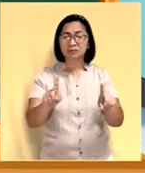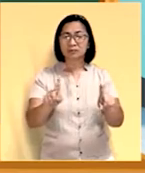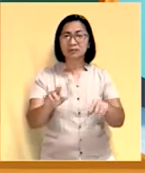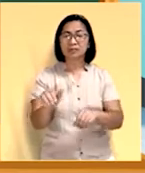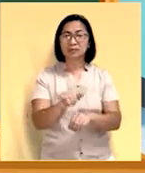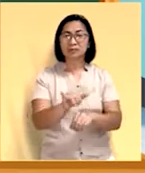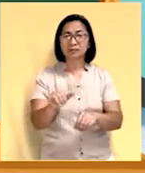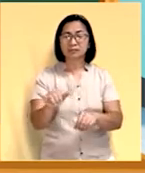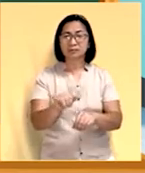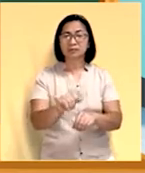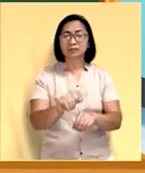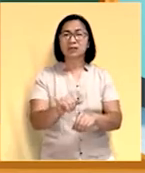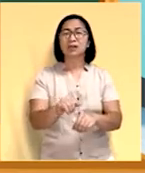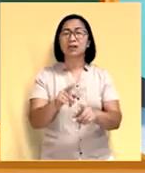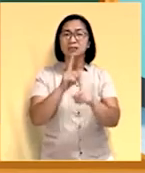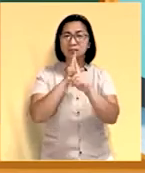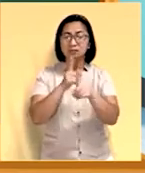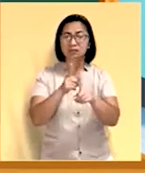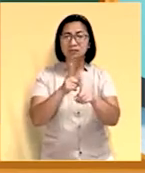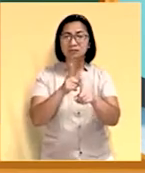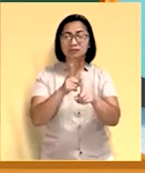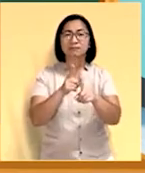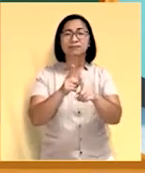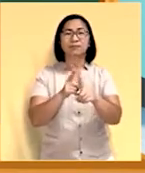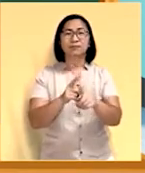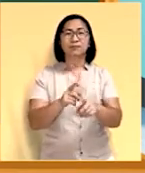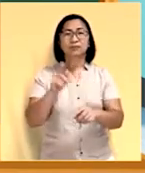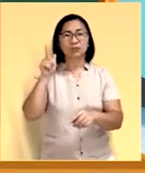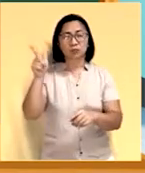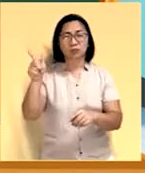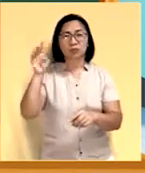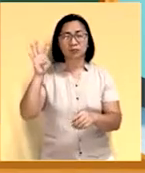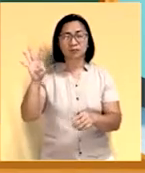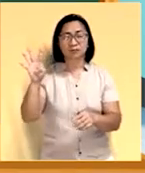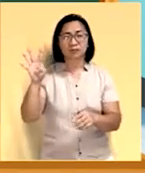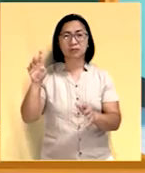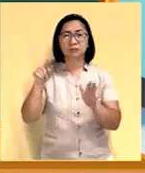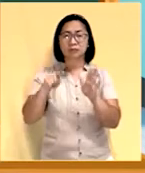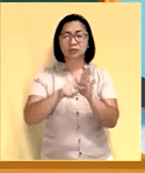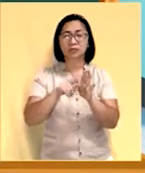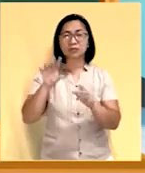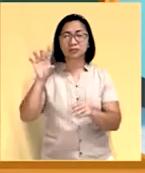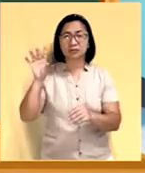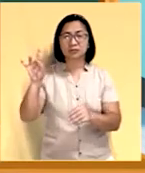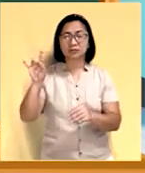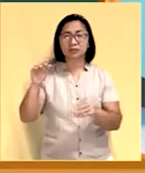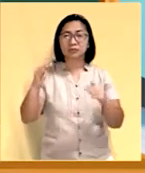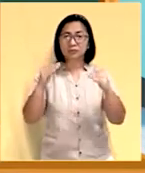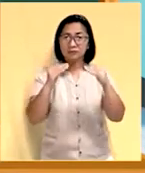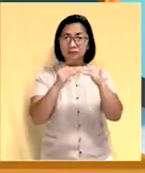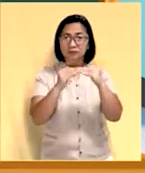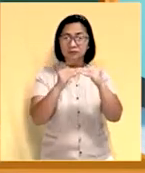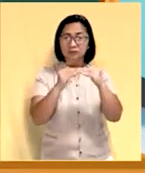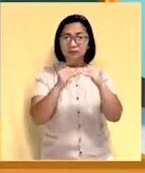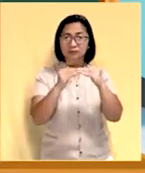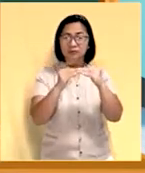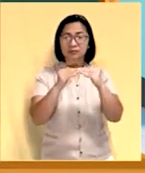ang nakuhang sagot. Kaya ang sagot sa 24 minus 8 is equal